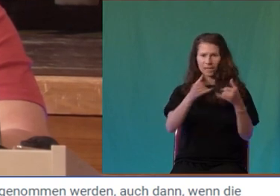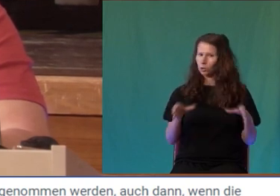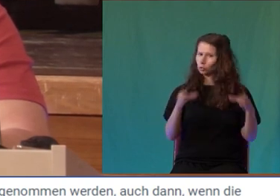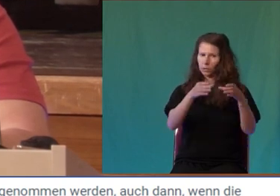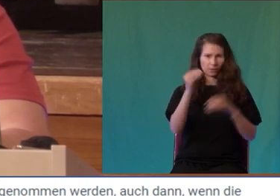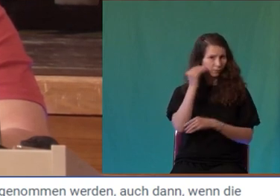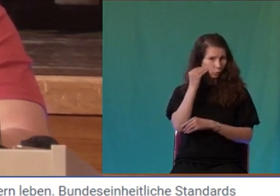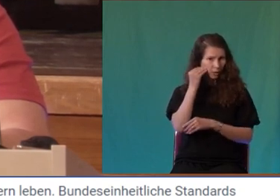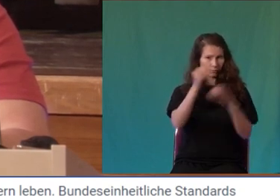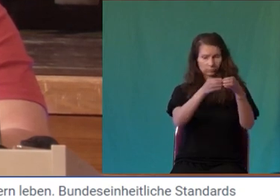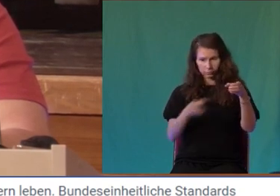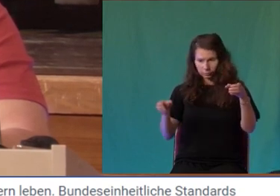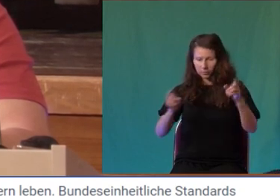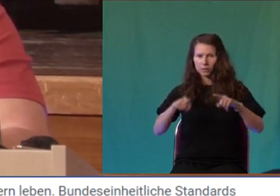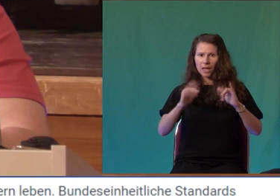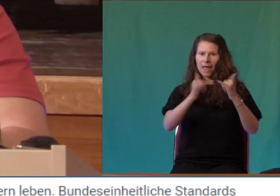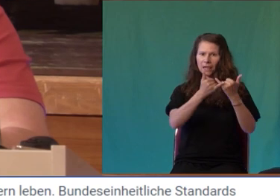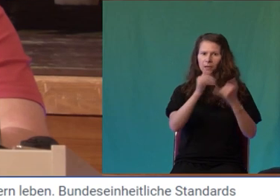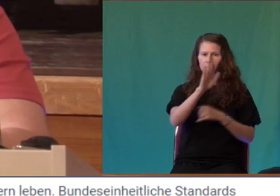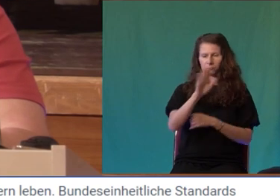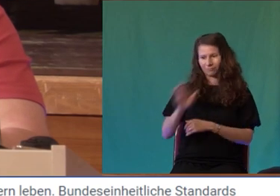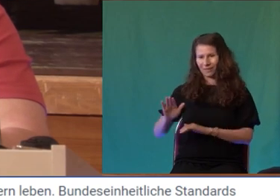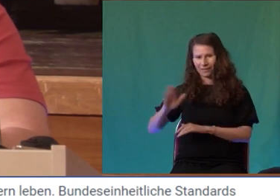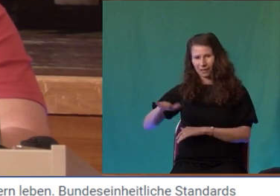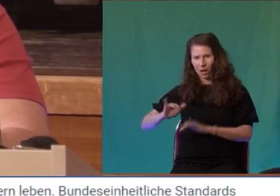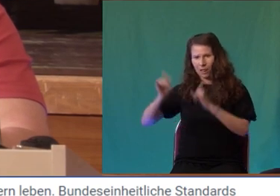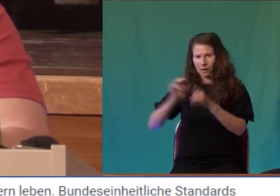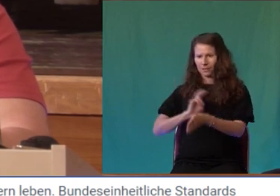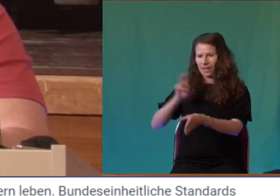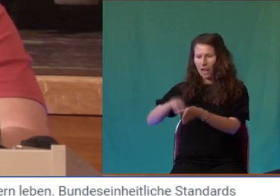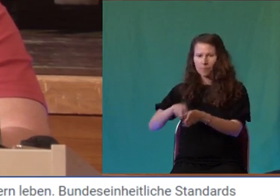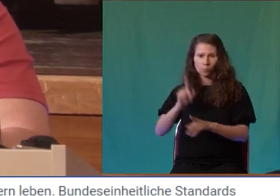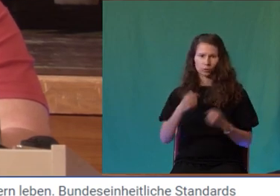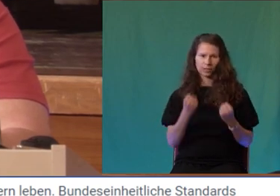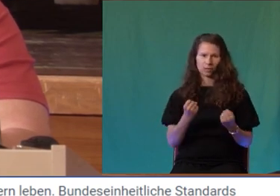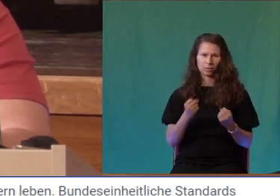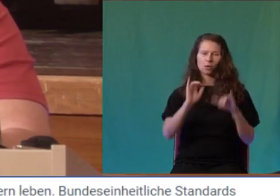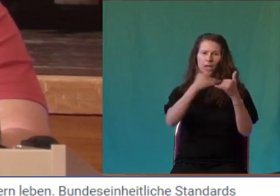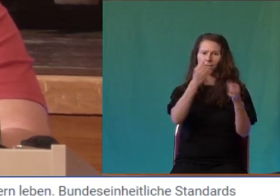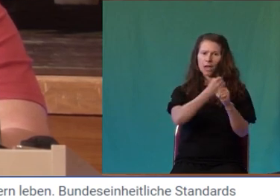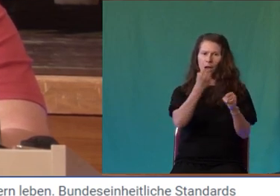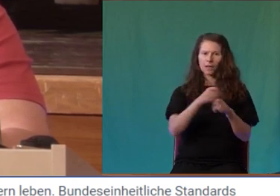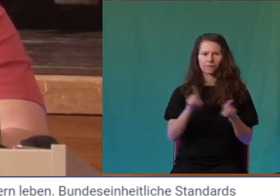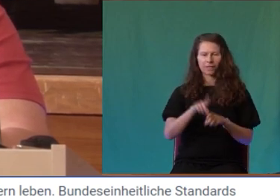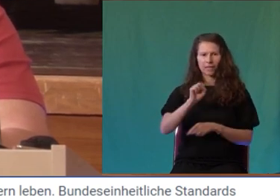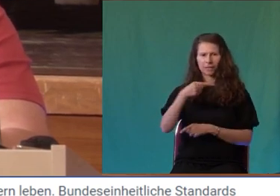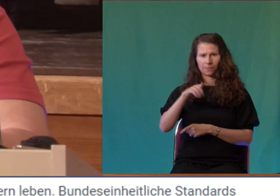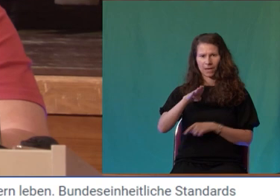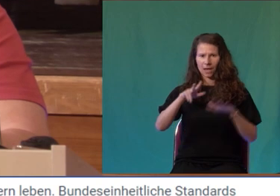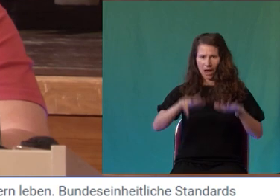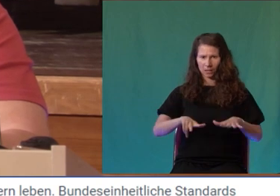muss die Teilhabe der Eltern am Leben ihrer Kinder gesichert und Elternarbeit im Sinne des SGB 8 auf die Möglichkeit und